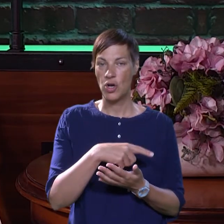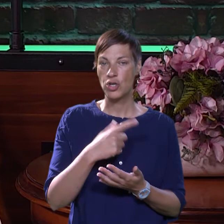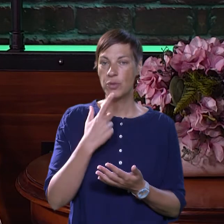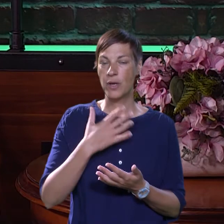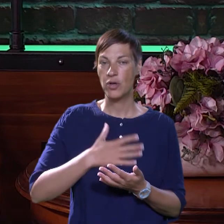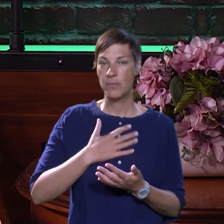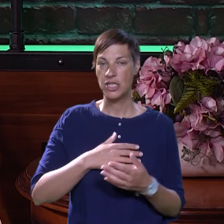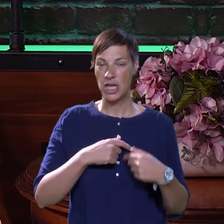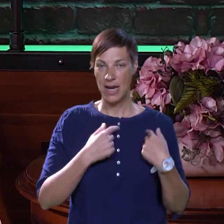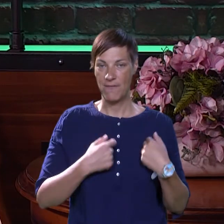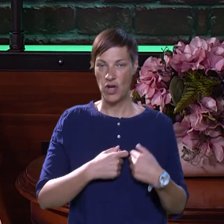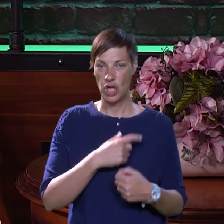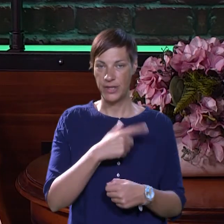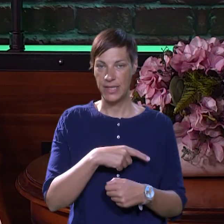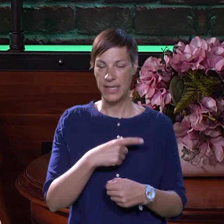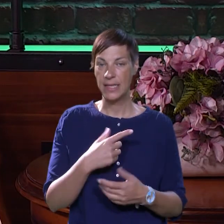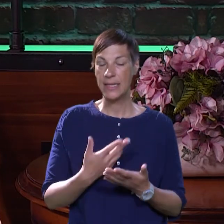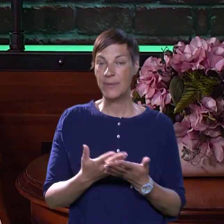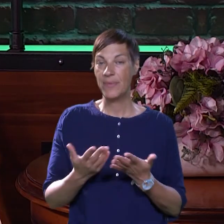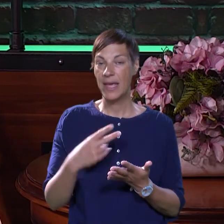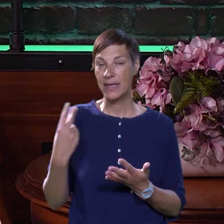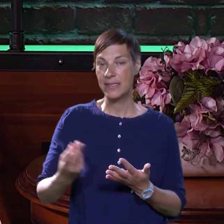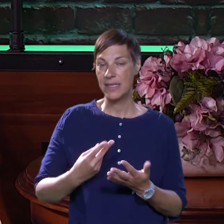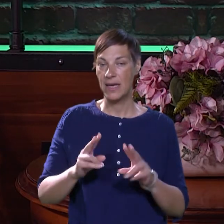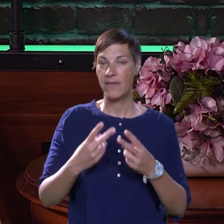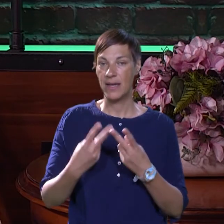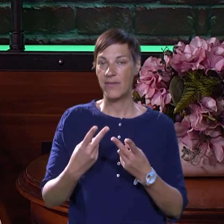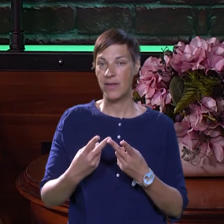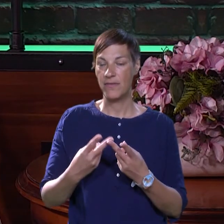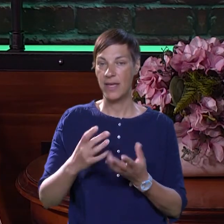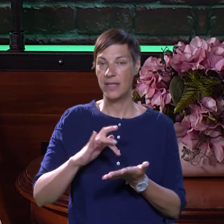ljudima koji žele volontirati. Neka se jave na